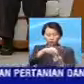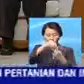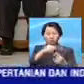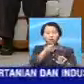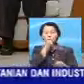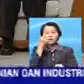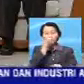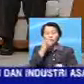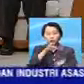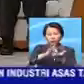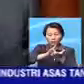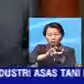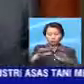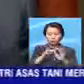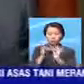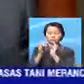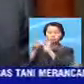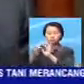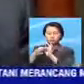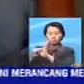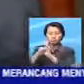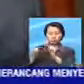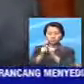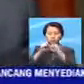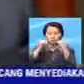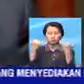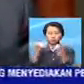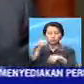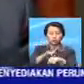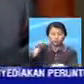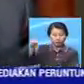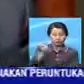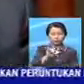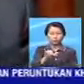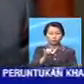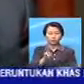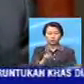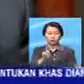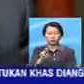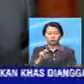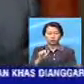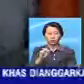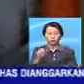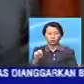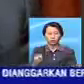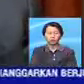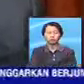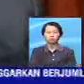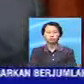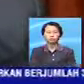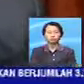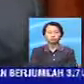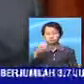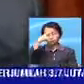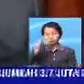kosmetik dan perubatan untuk menjalin kerjasama dengan syarikat-syarikat di Yunan dan HDC untuk